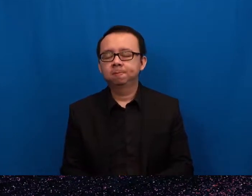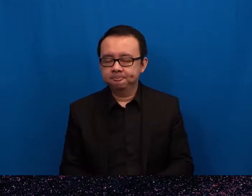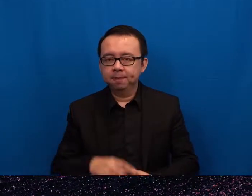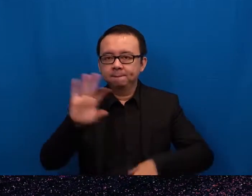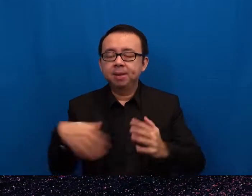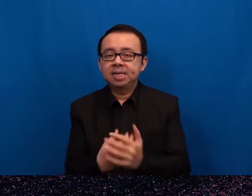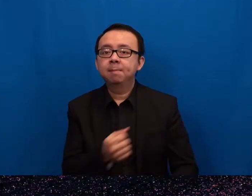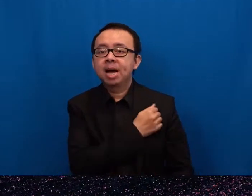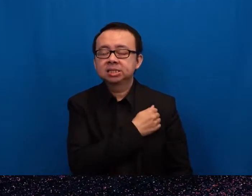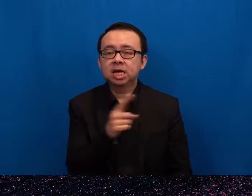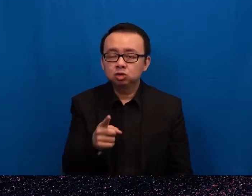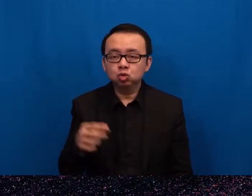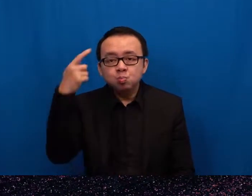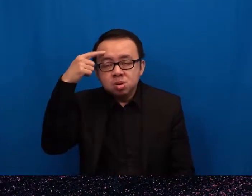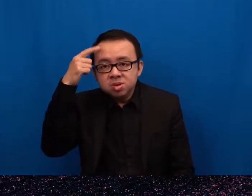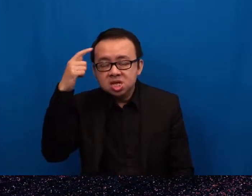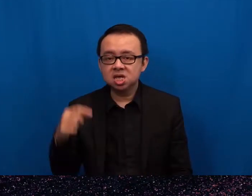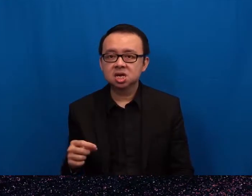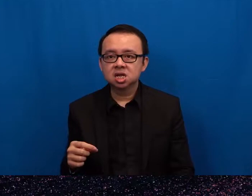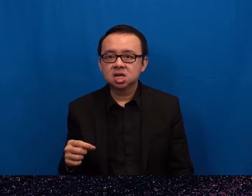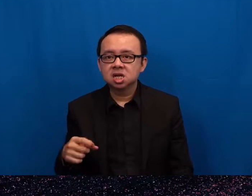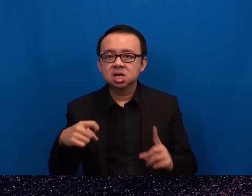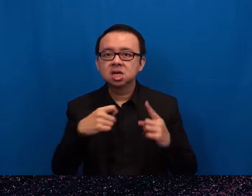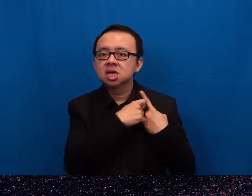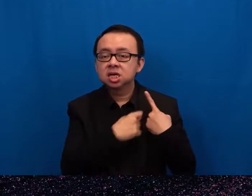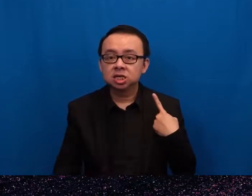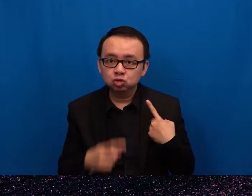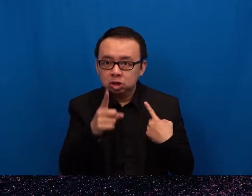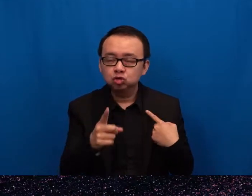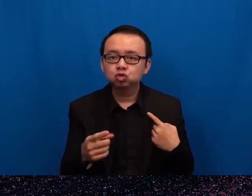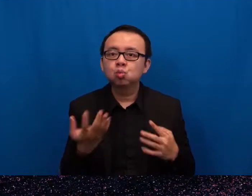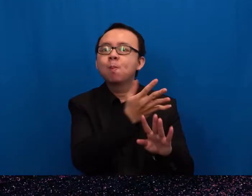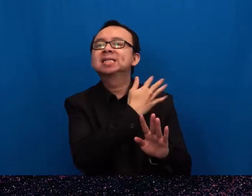and West meet, bukan? Bukannya sekarang waktunya East Injili West.